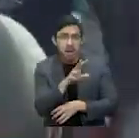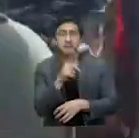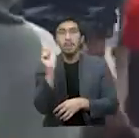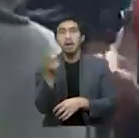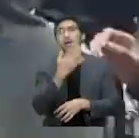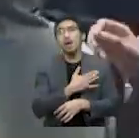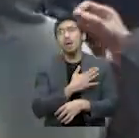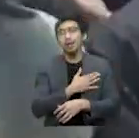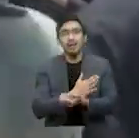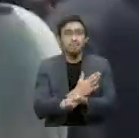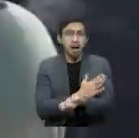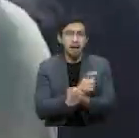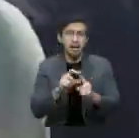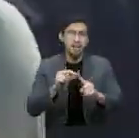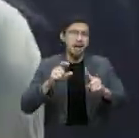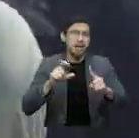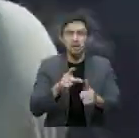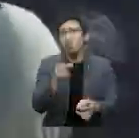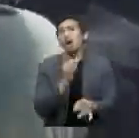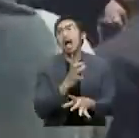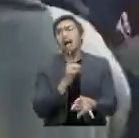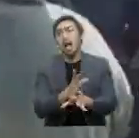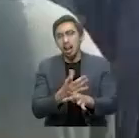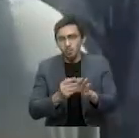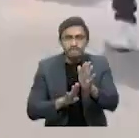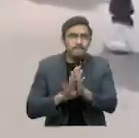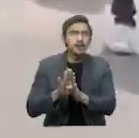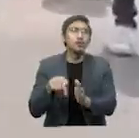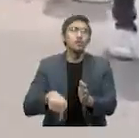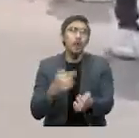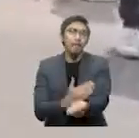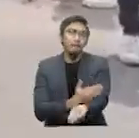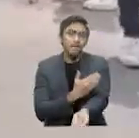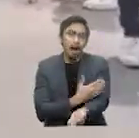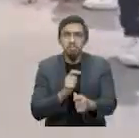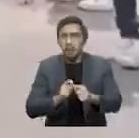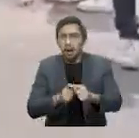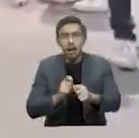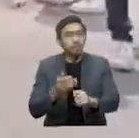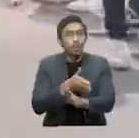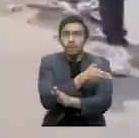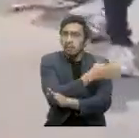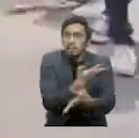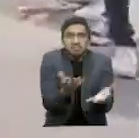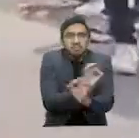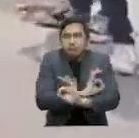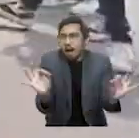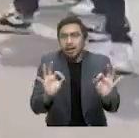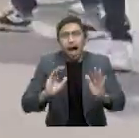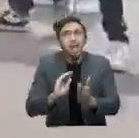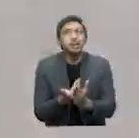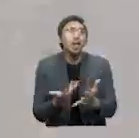dan DPRD telah gagal memajukan Lebak. Sejumlah tuntutan perbaikan yang sudah disampaikan sebelumnya tidak pernah ada